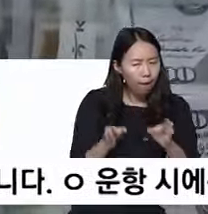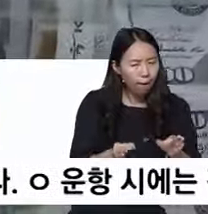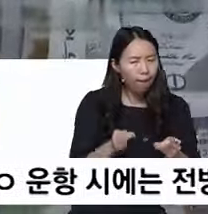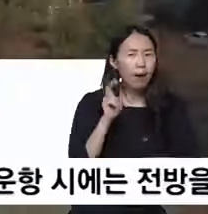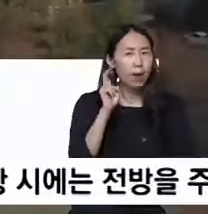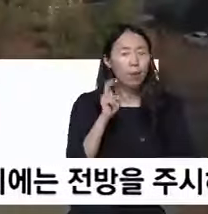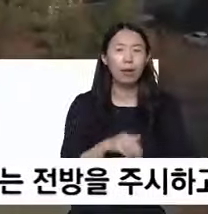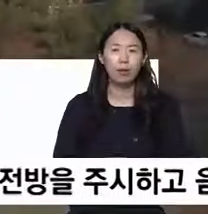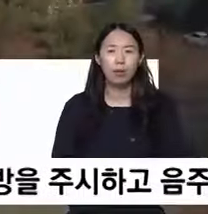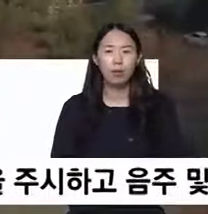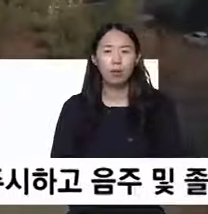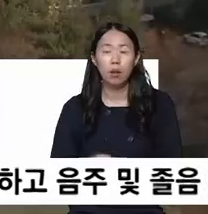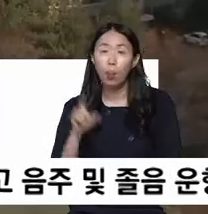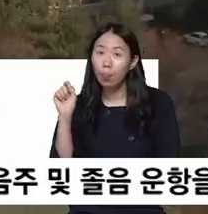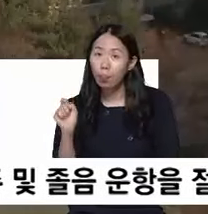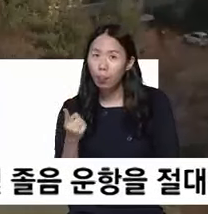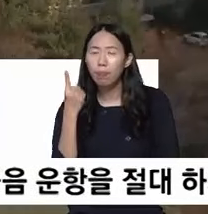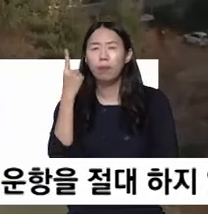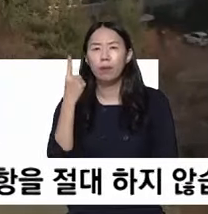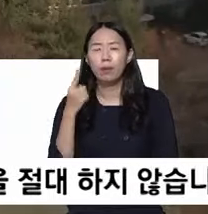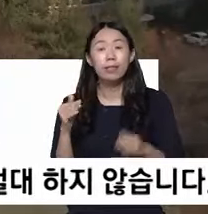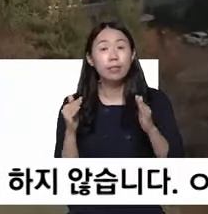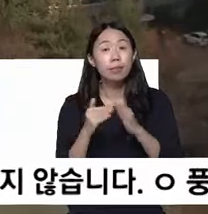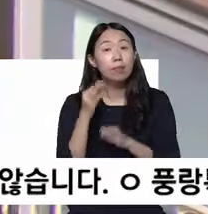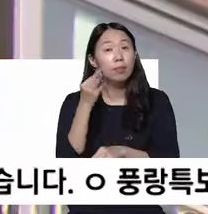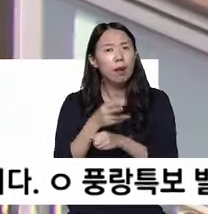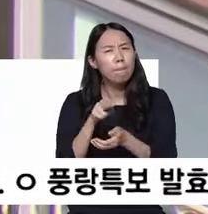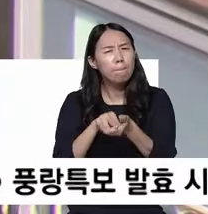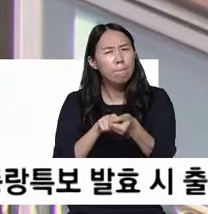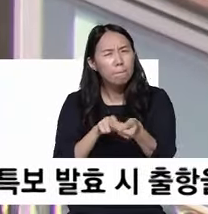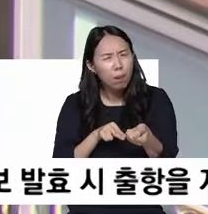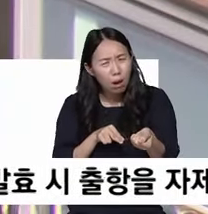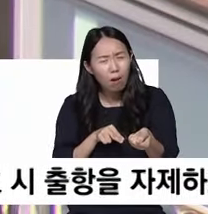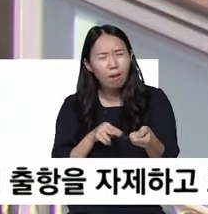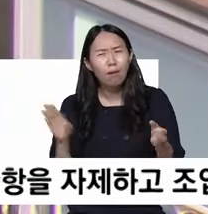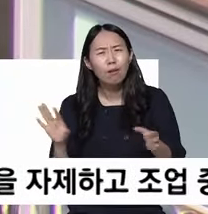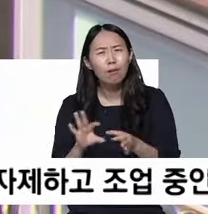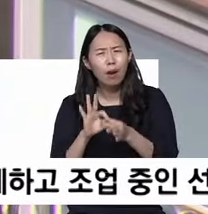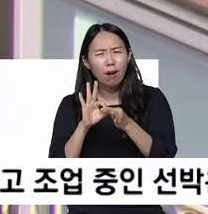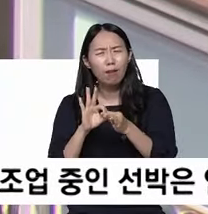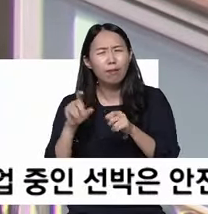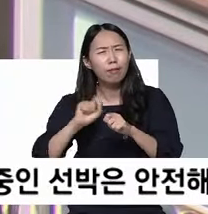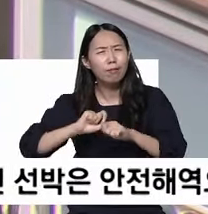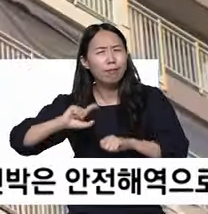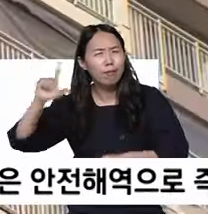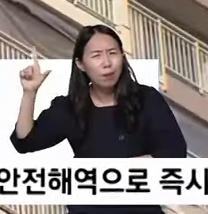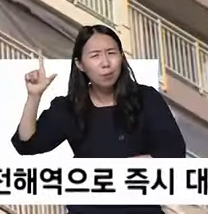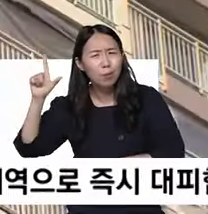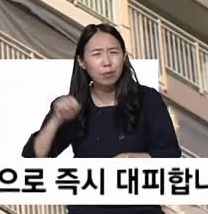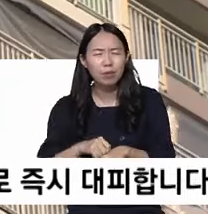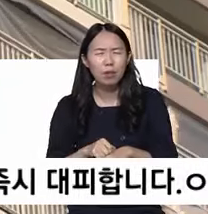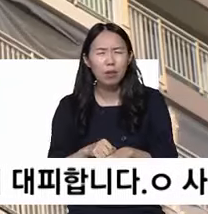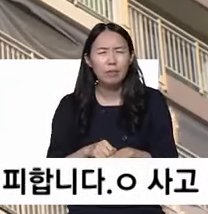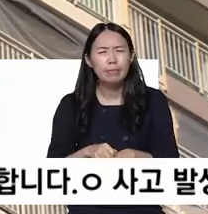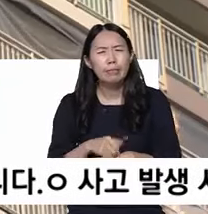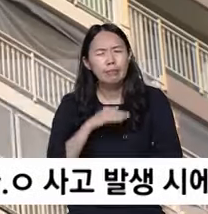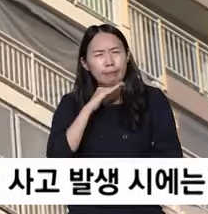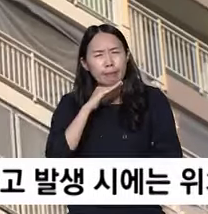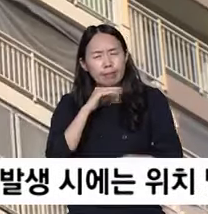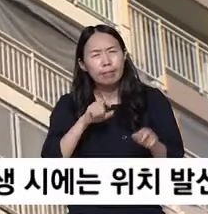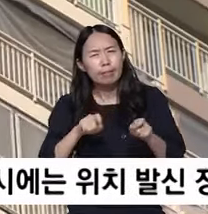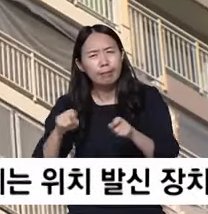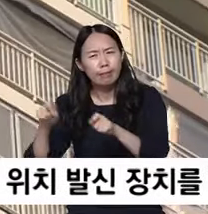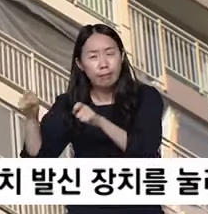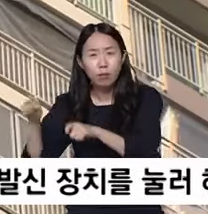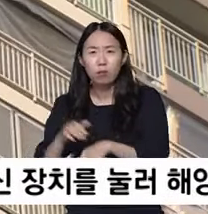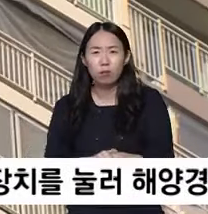높습니다. 이로 인해 부동산 시장 전망이 엇갈리면서 매도자 대부분 관망세로 돌아섰습니다. 하지만